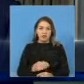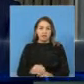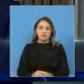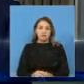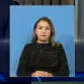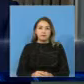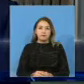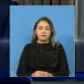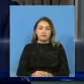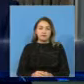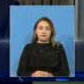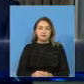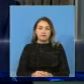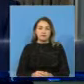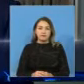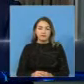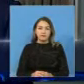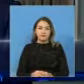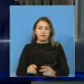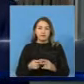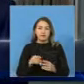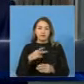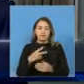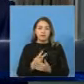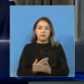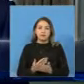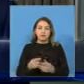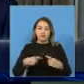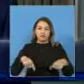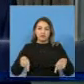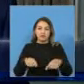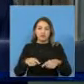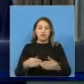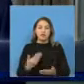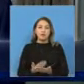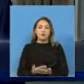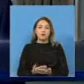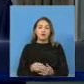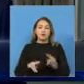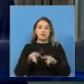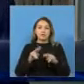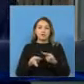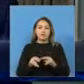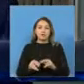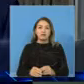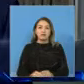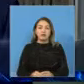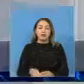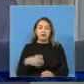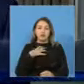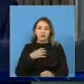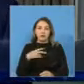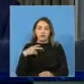күрделілігі және сол емдеудің жаңа механизмдері талқыланады бұл конференция аясында. Бұның практикалық тұрғыдан өте маңызы